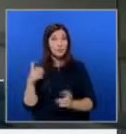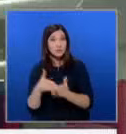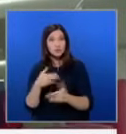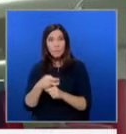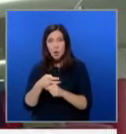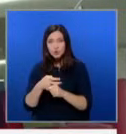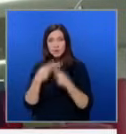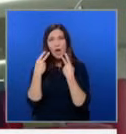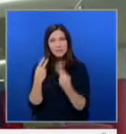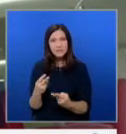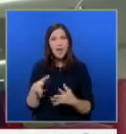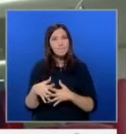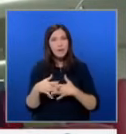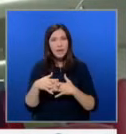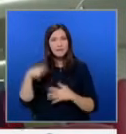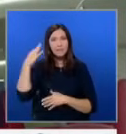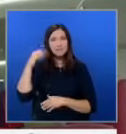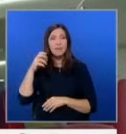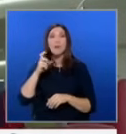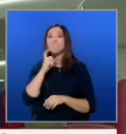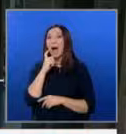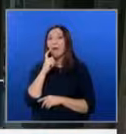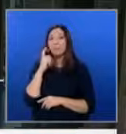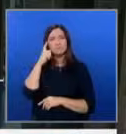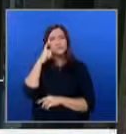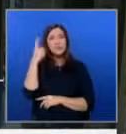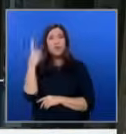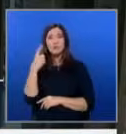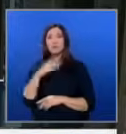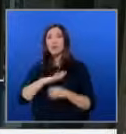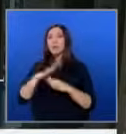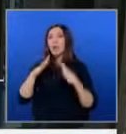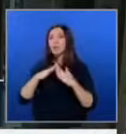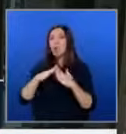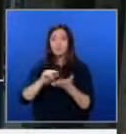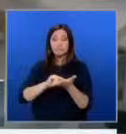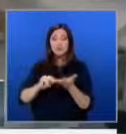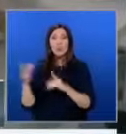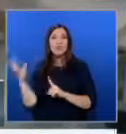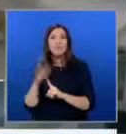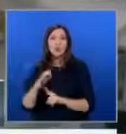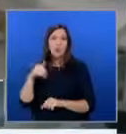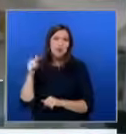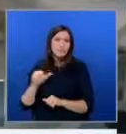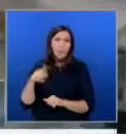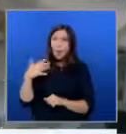срещу болницата изрази и американският президент Джо Байден. В становището на Белия дом се казва, че атаката е